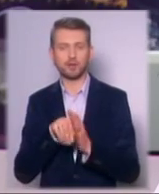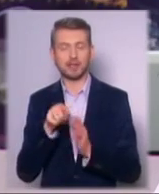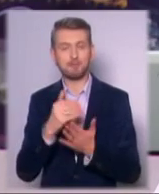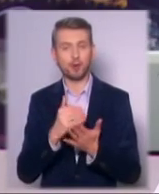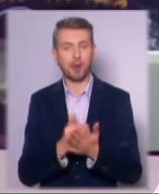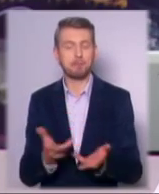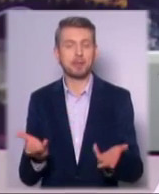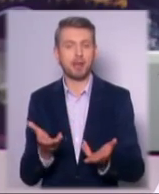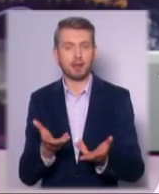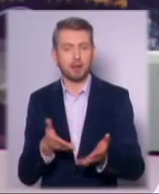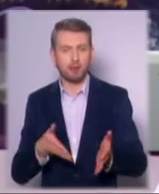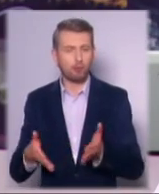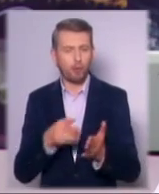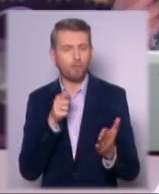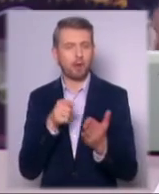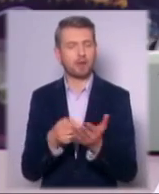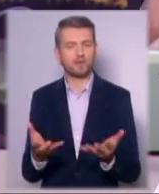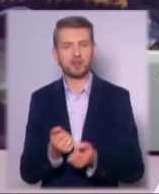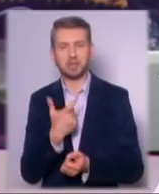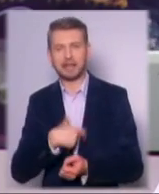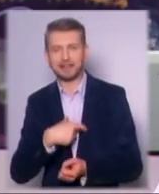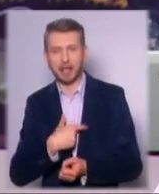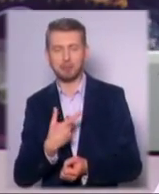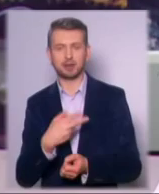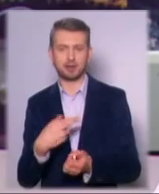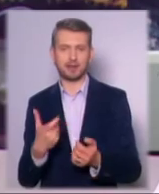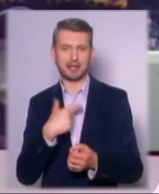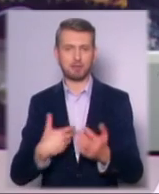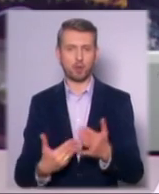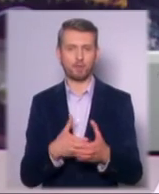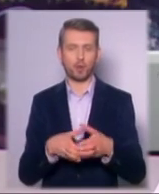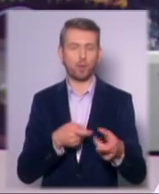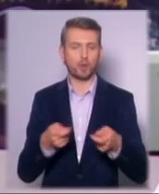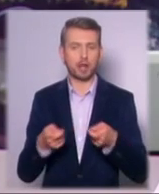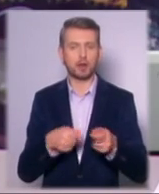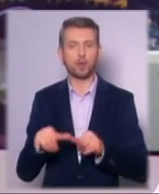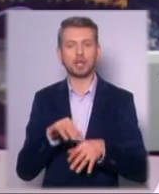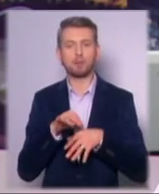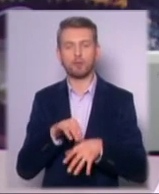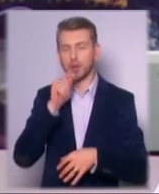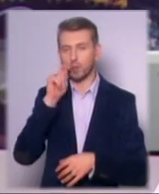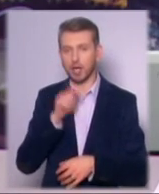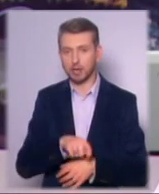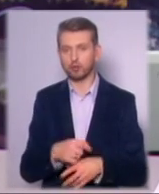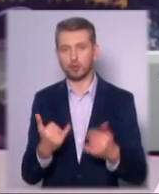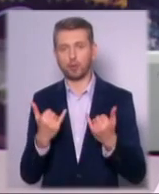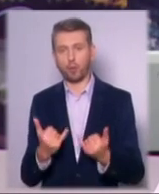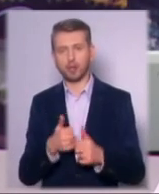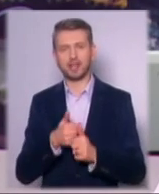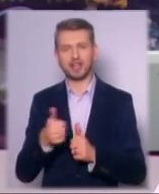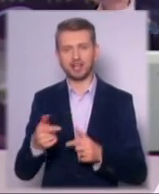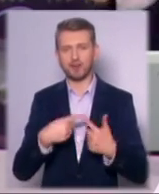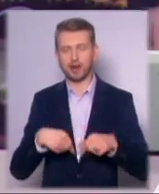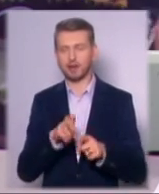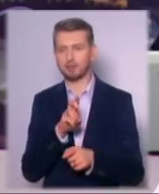який дороговказ візьме на себе і для себе новий уряд, і куди поведе Україну. Бо, власне, сьогодні лідер фракції